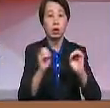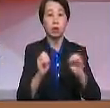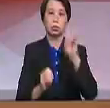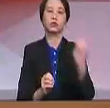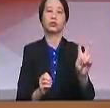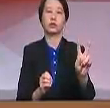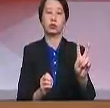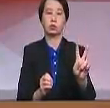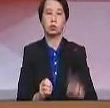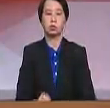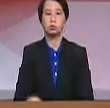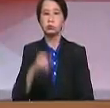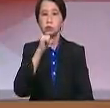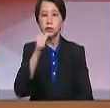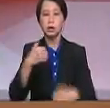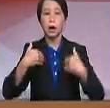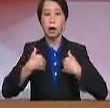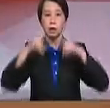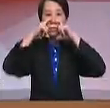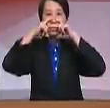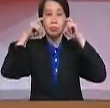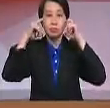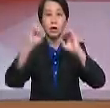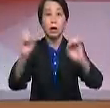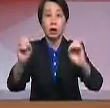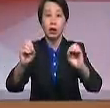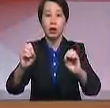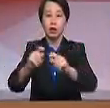2, tidak memakai pelitup muka